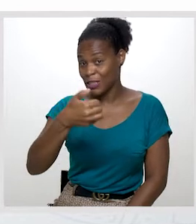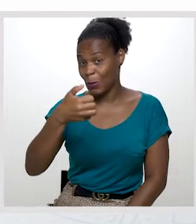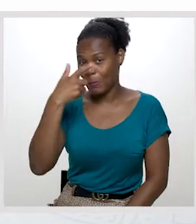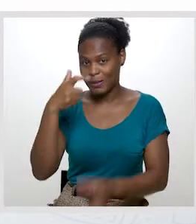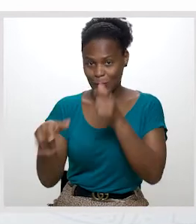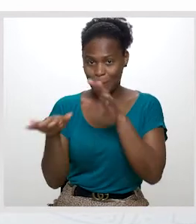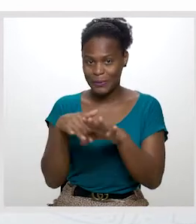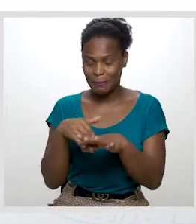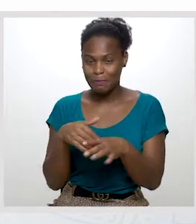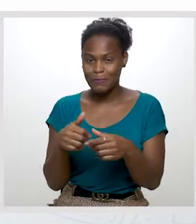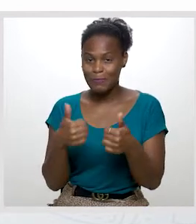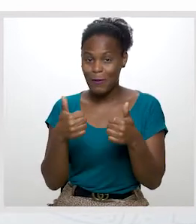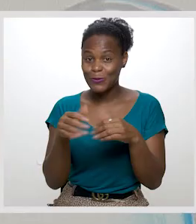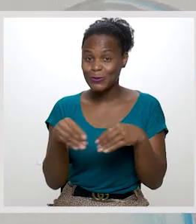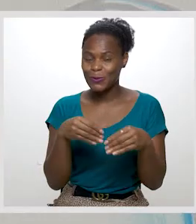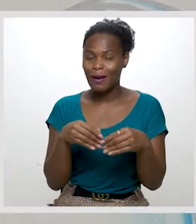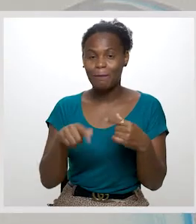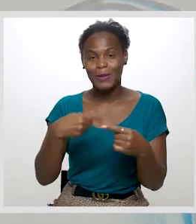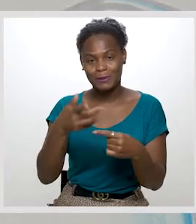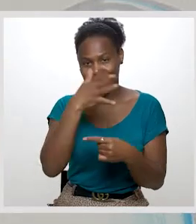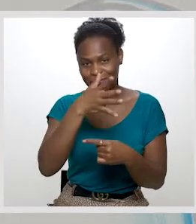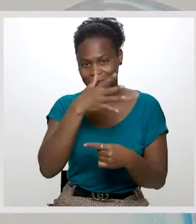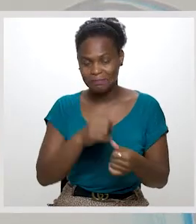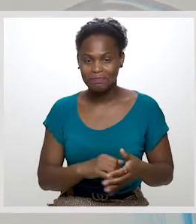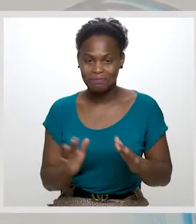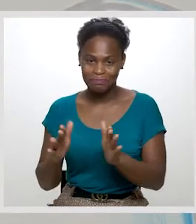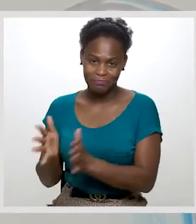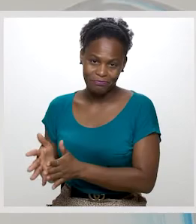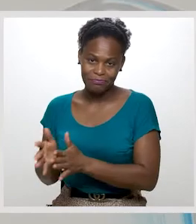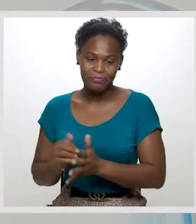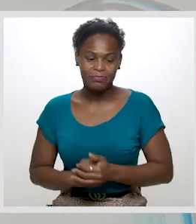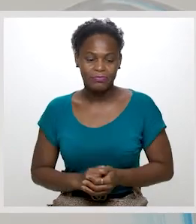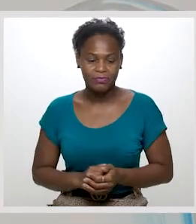5. Magnifique, bien joué. On passe à la prochaine activité.